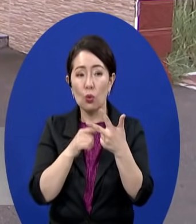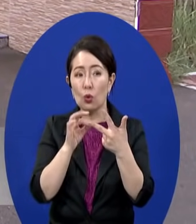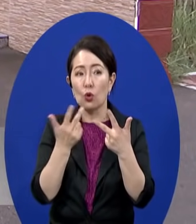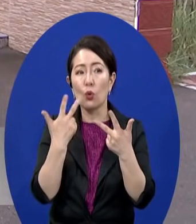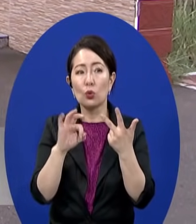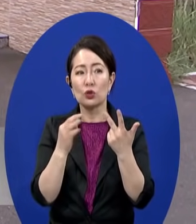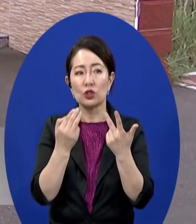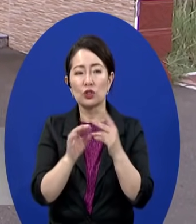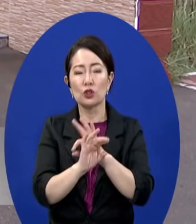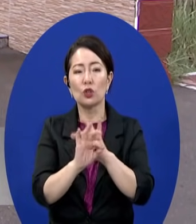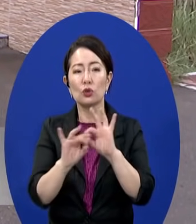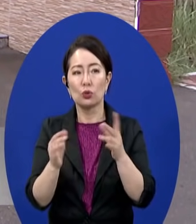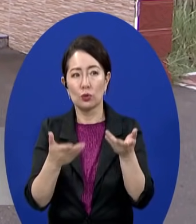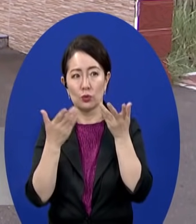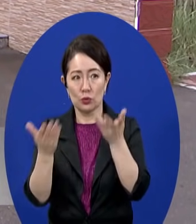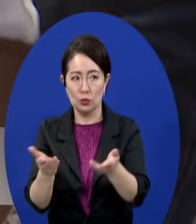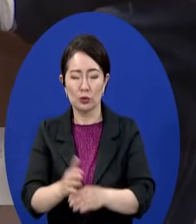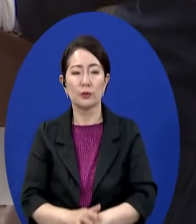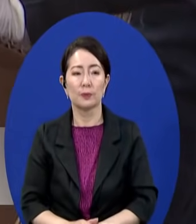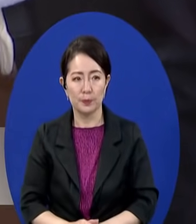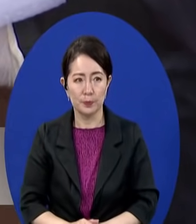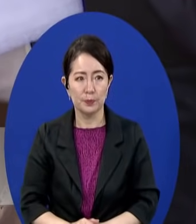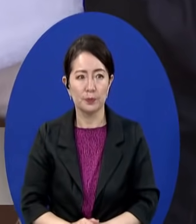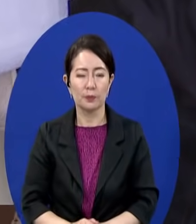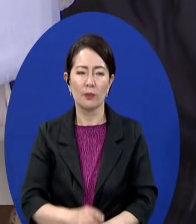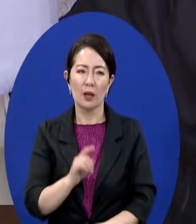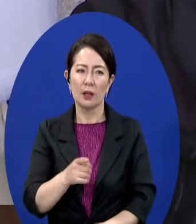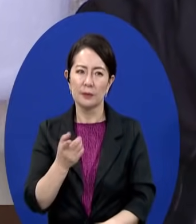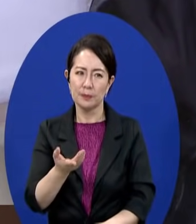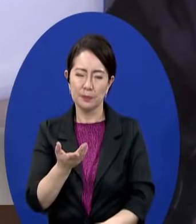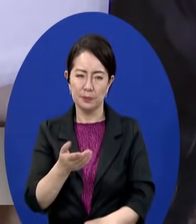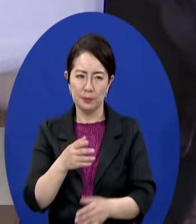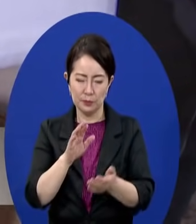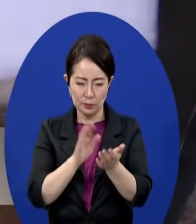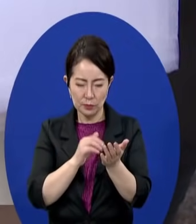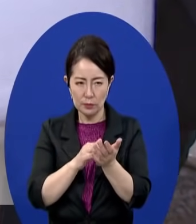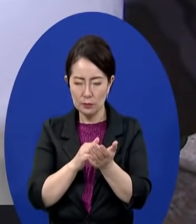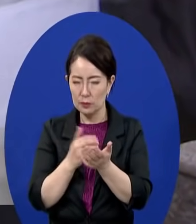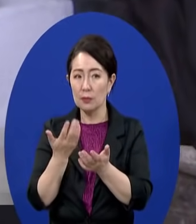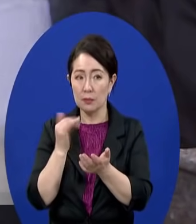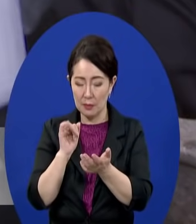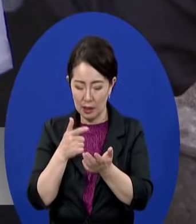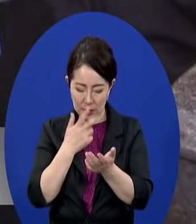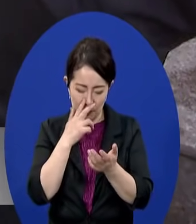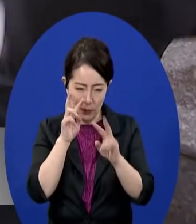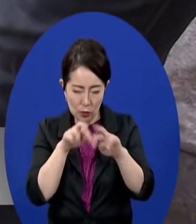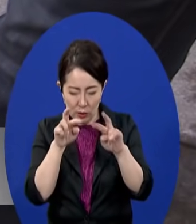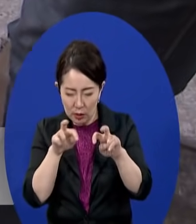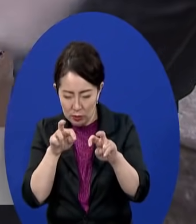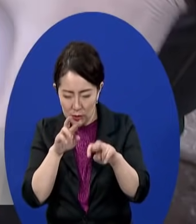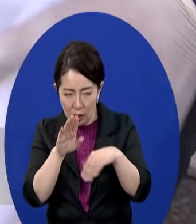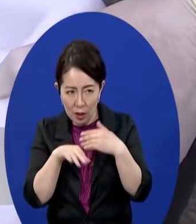тоног төхөөрөмжийг хүлээлгэн өглөө. Эднэр нь бол ерөөхд ах хүрэлцээ нь бол хангалтгүй байдаг учраас бид нэлээд судалгаа хийсэн юм